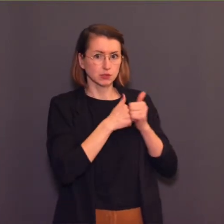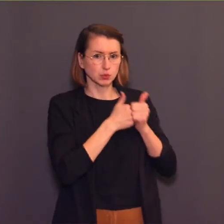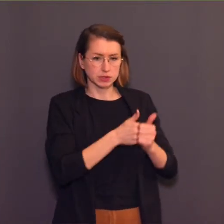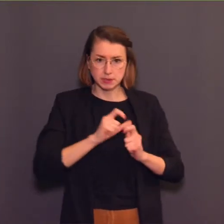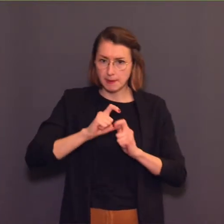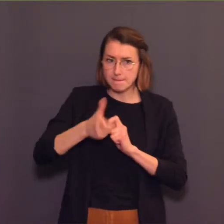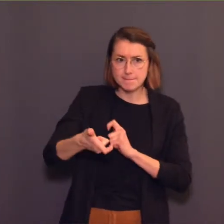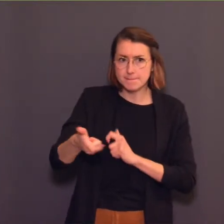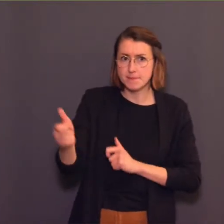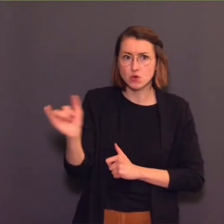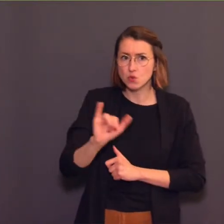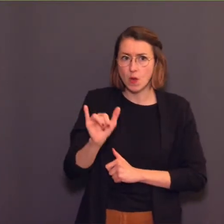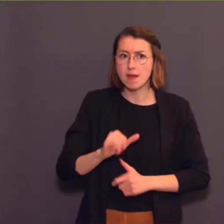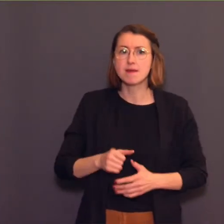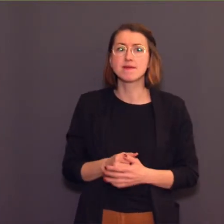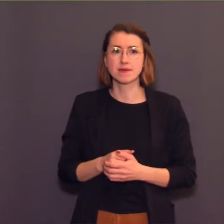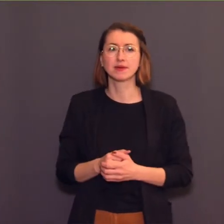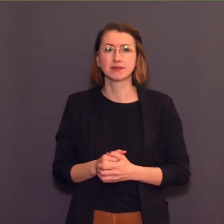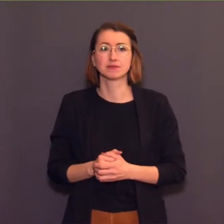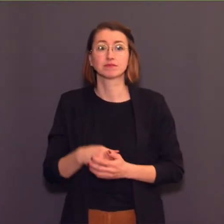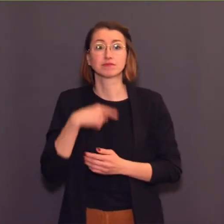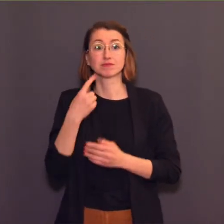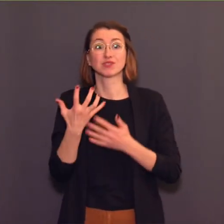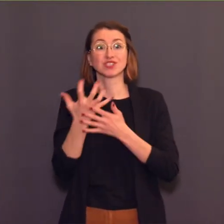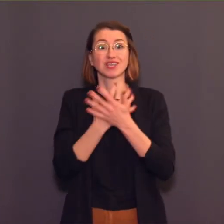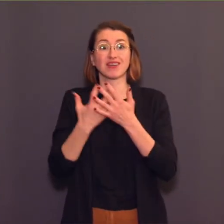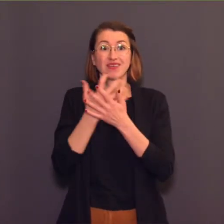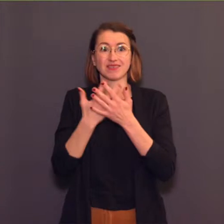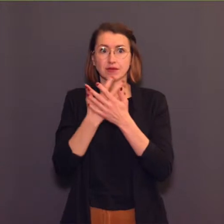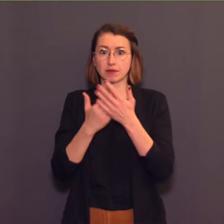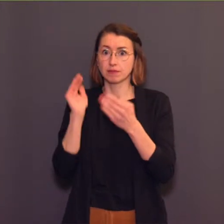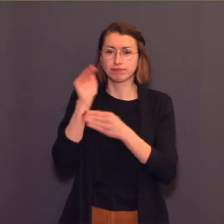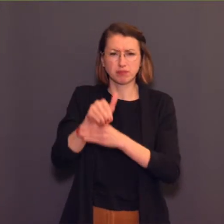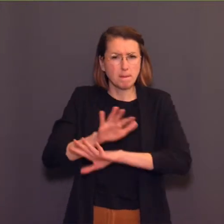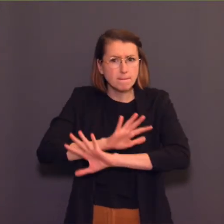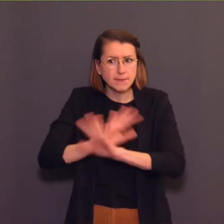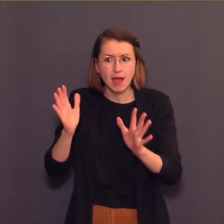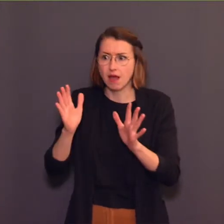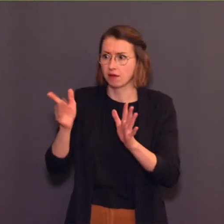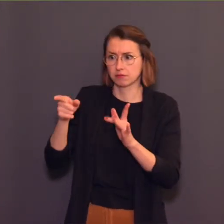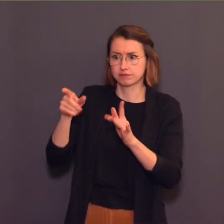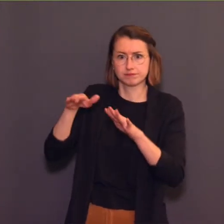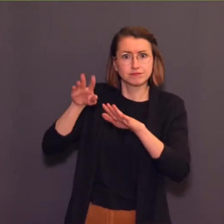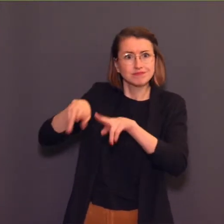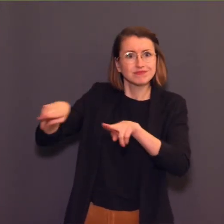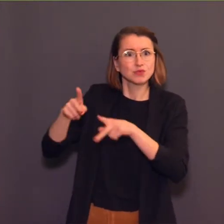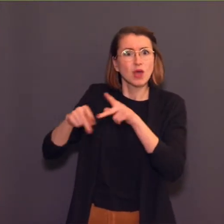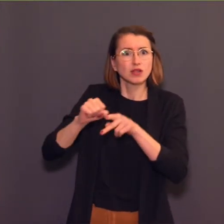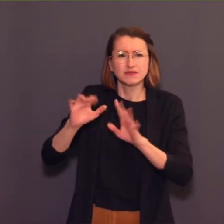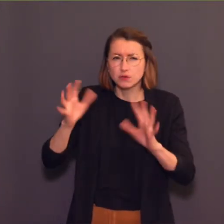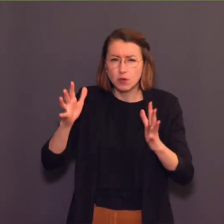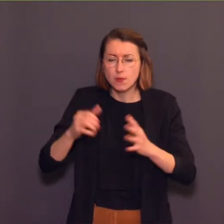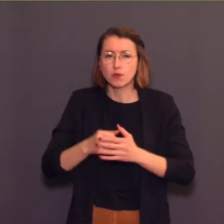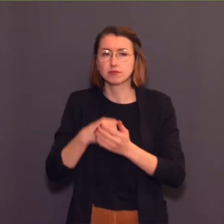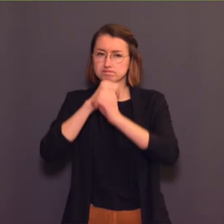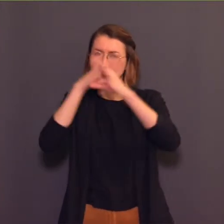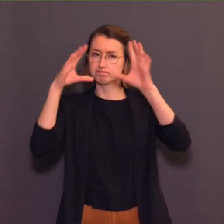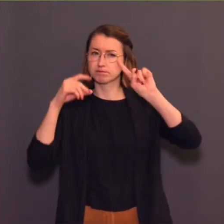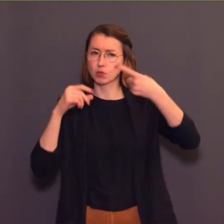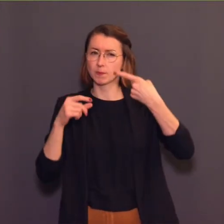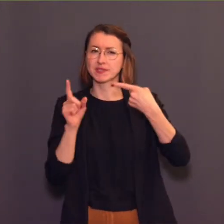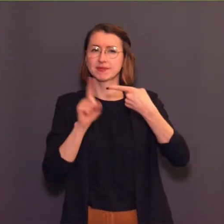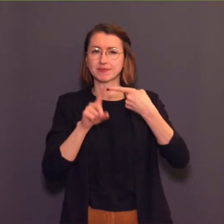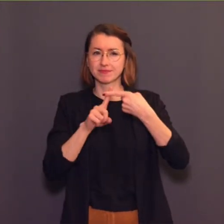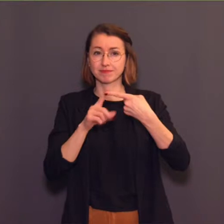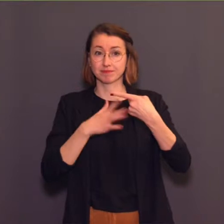déjà longuement parlé. Alors il y a 3 scénarios dont le premier est devant vous. C'est celui où rien ne change, où nous continuons à faire comme